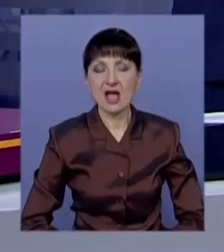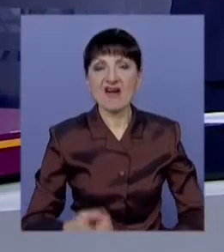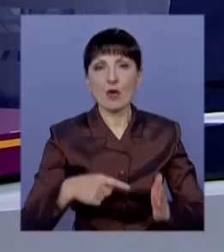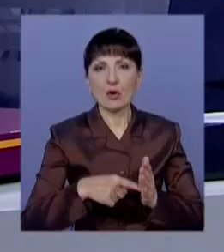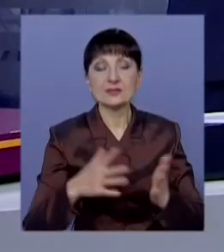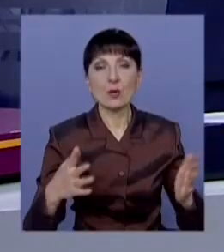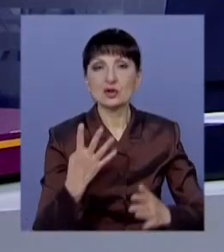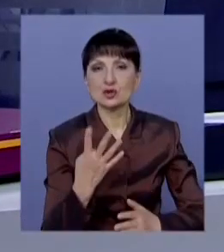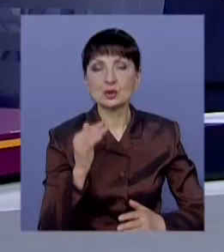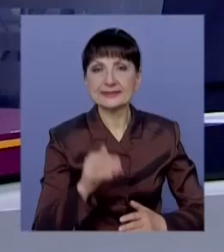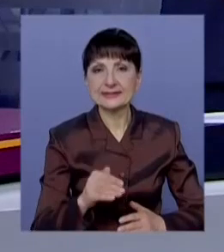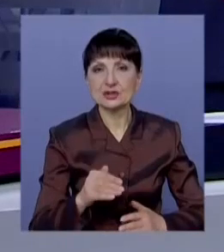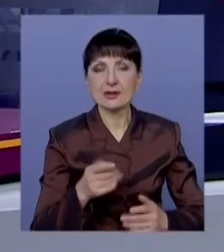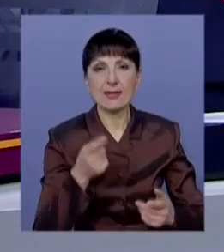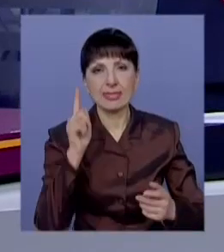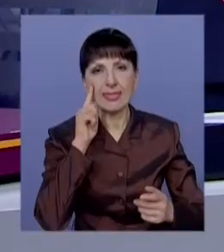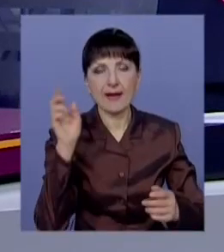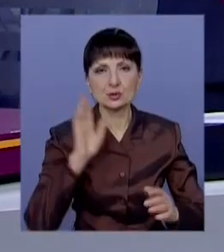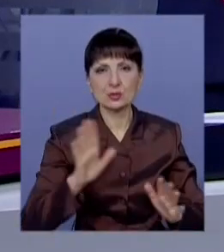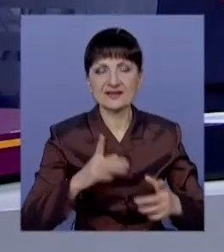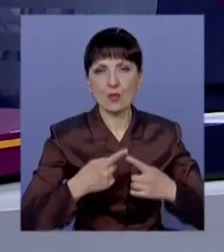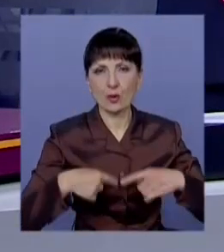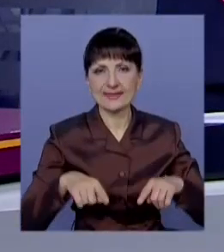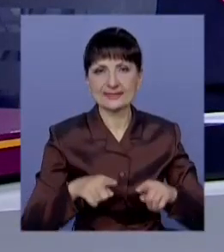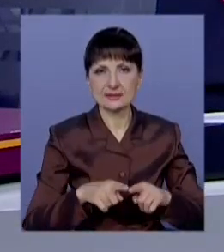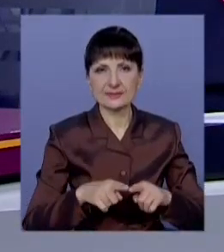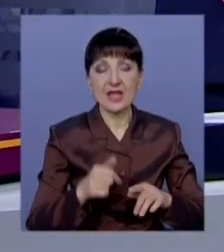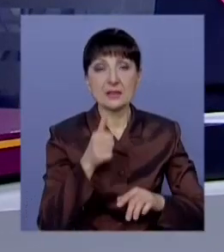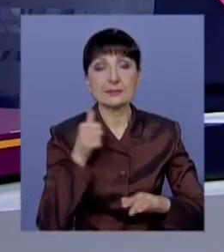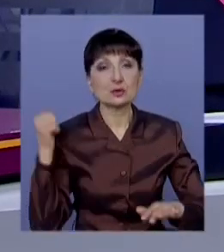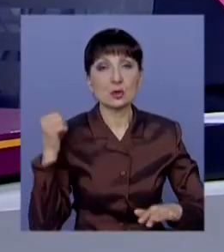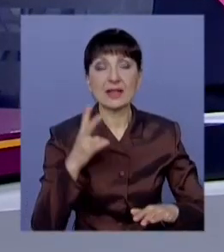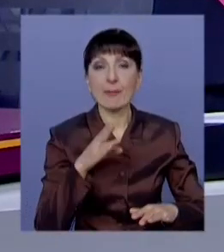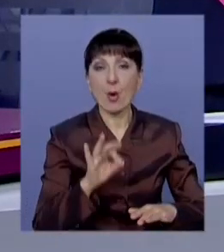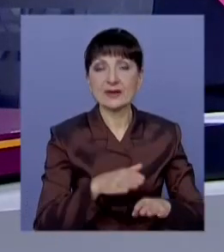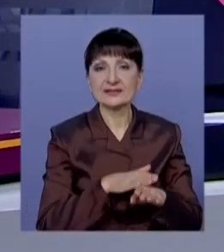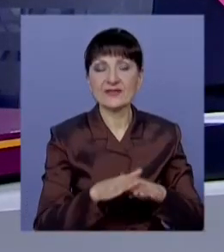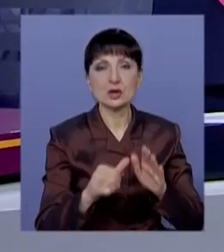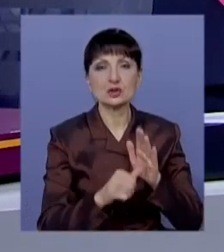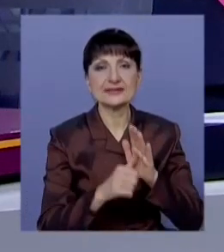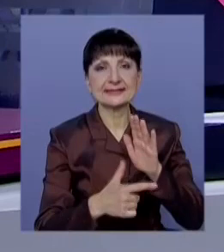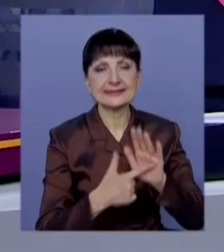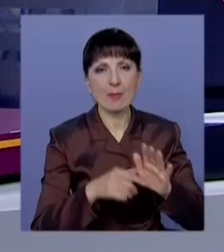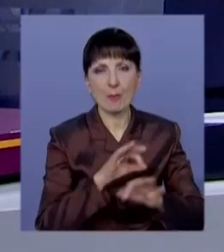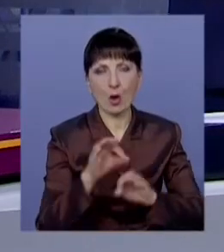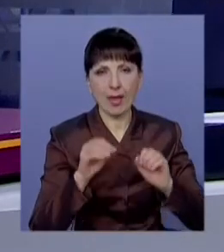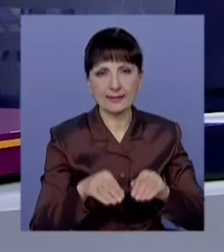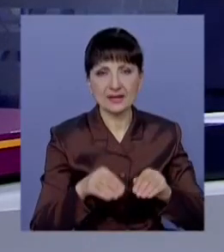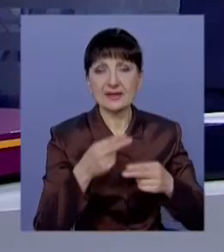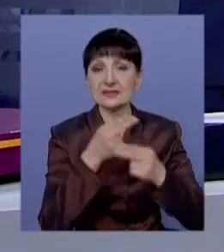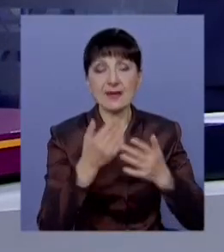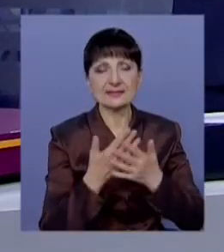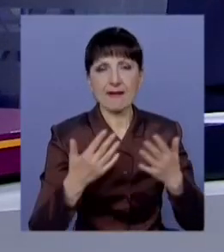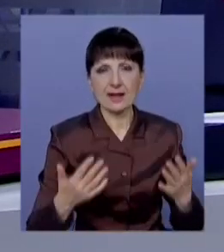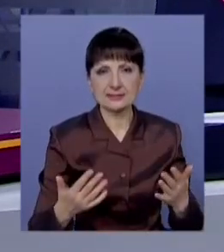мегаполисе более 4000 неправительственных общественных организаций. За прошлый год НПО реализовали 67 проектов. Тематика самая